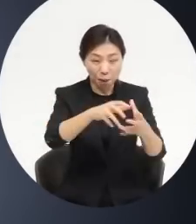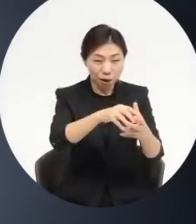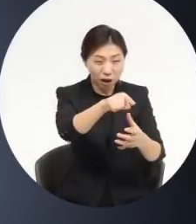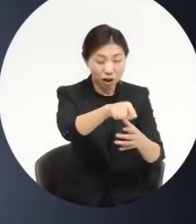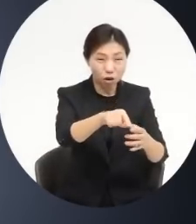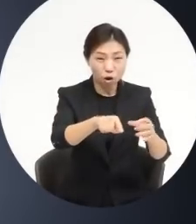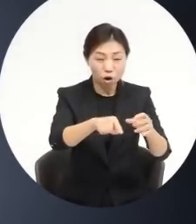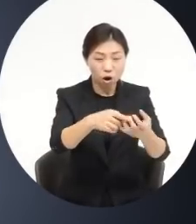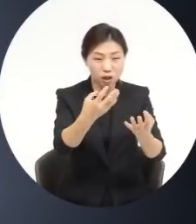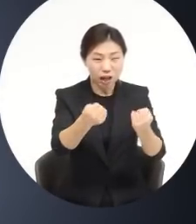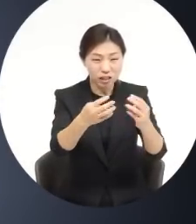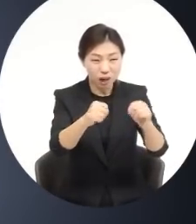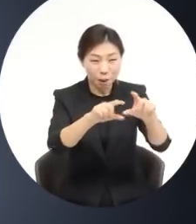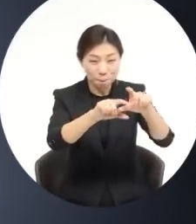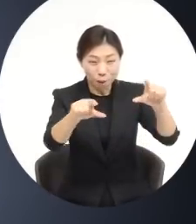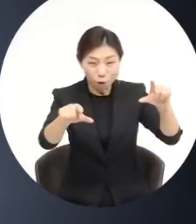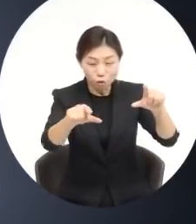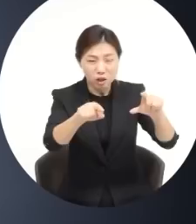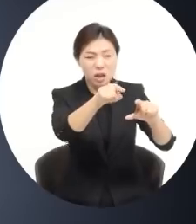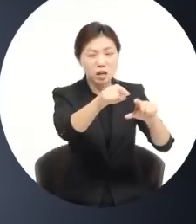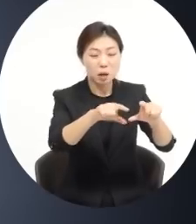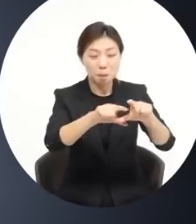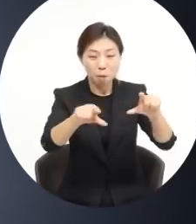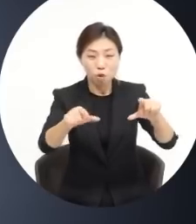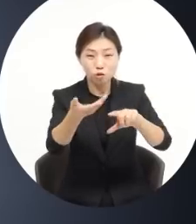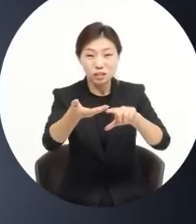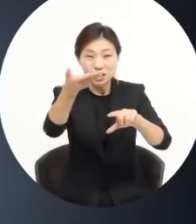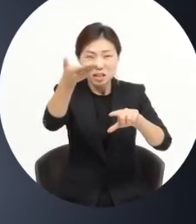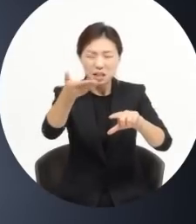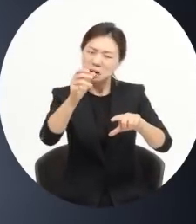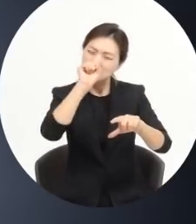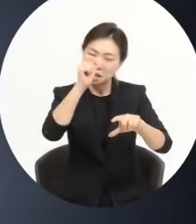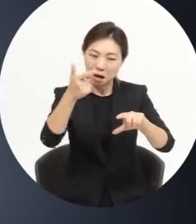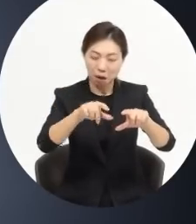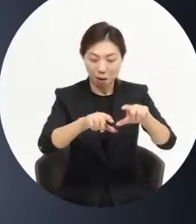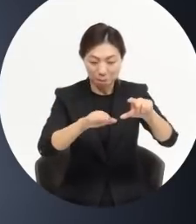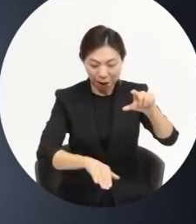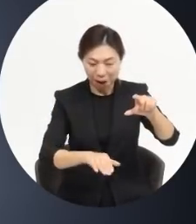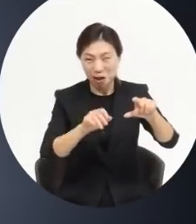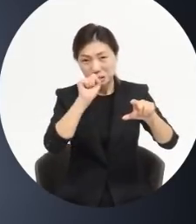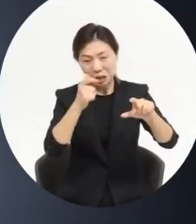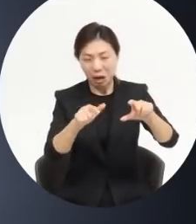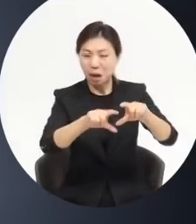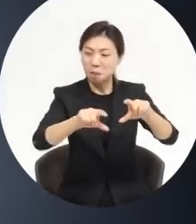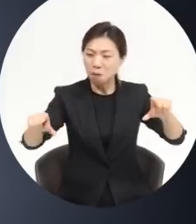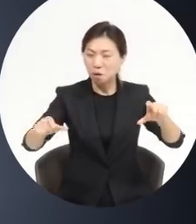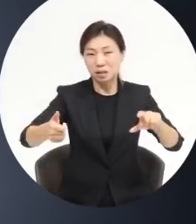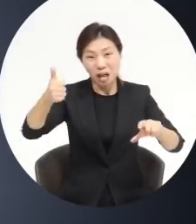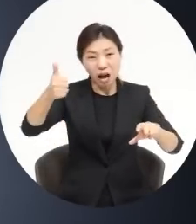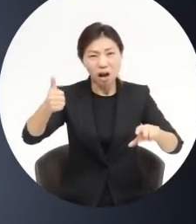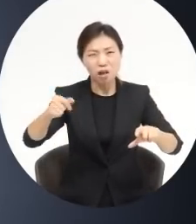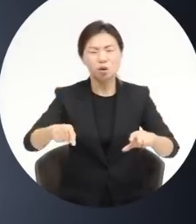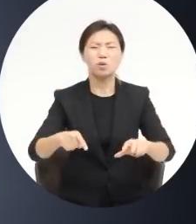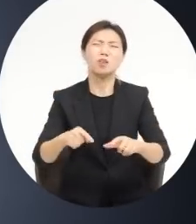비정상이다 하는 거는 우리가 그렇게 하는 거지. 자연에는 정상, 비정상이 없습니다. 다 그렇게 생긴